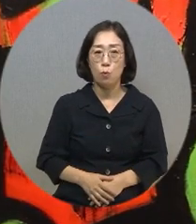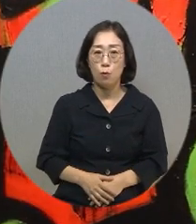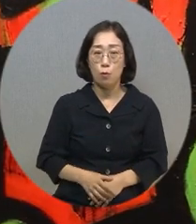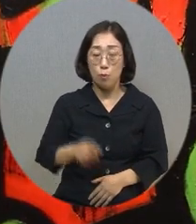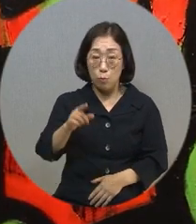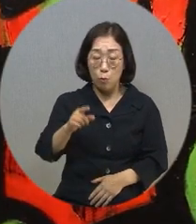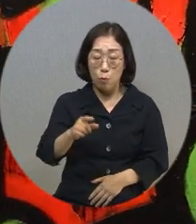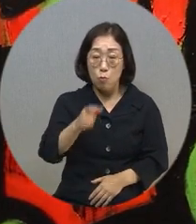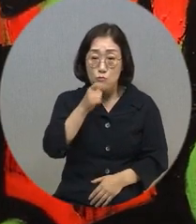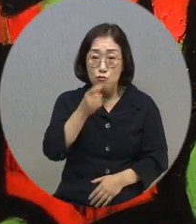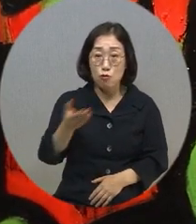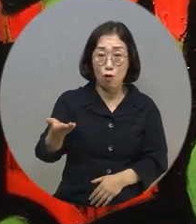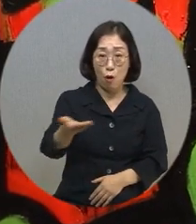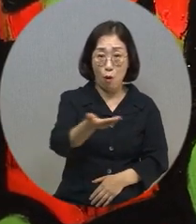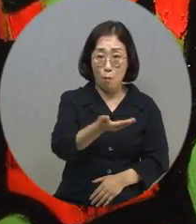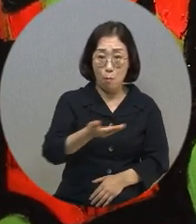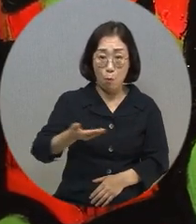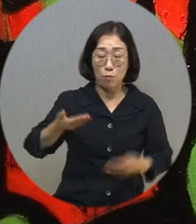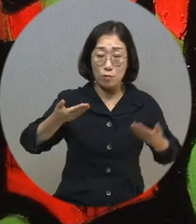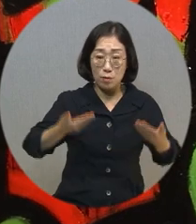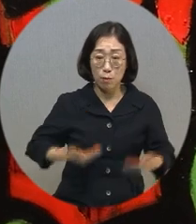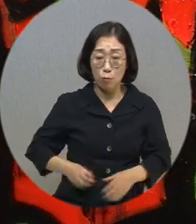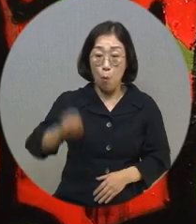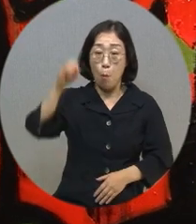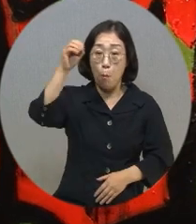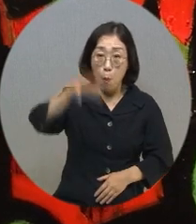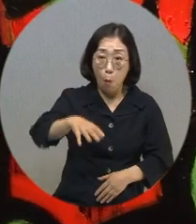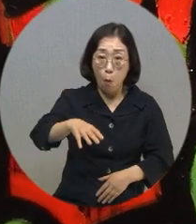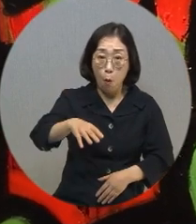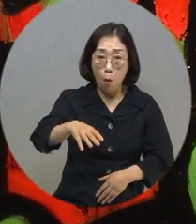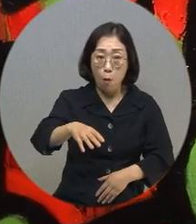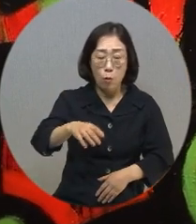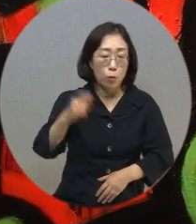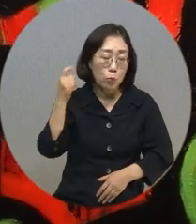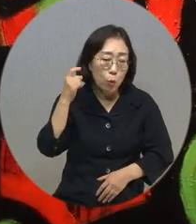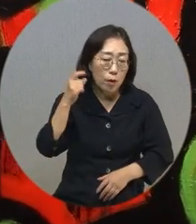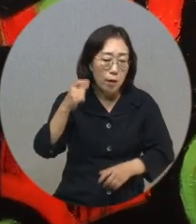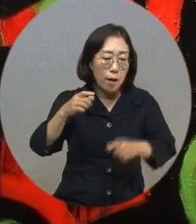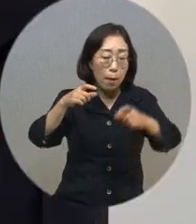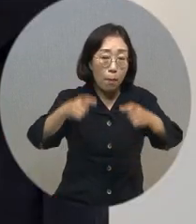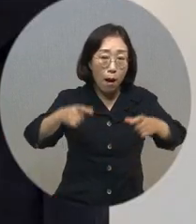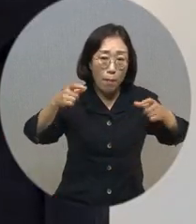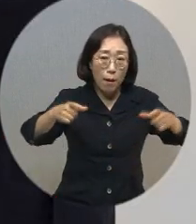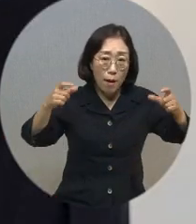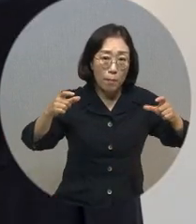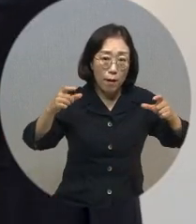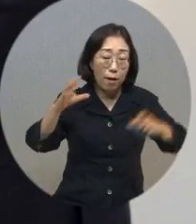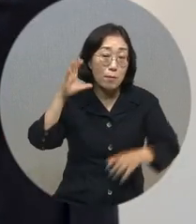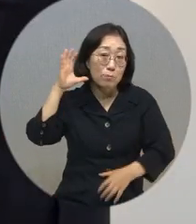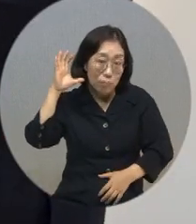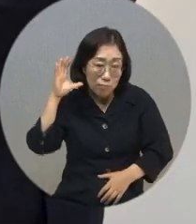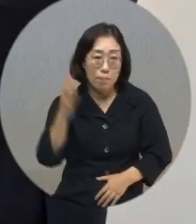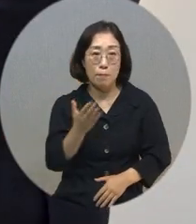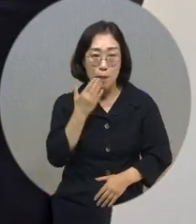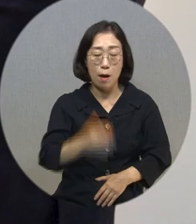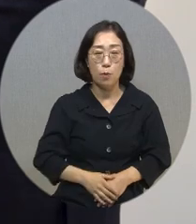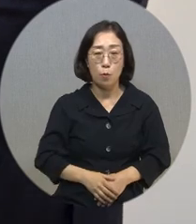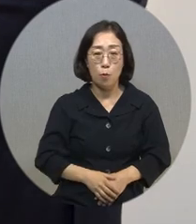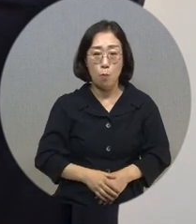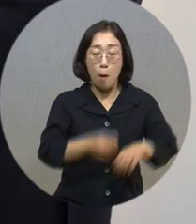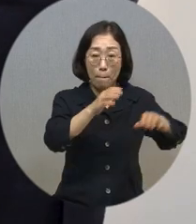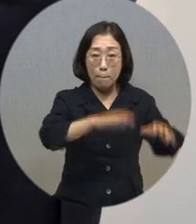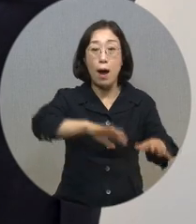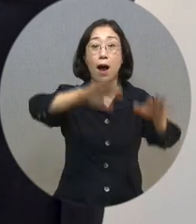그로 인해 고요했던 연못에 목소리가 증폭되기도 합니다 또 파도와 같은